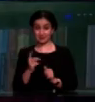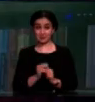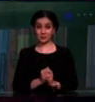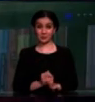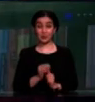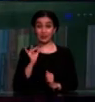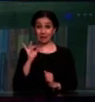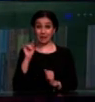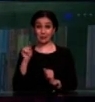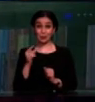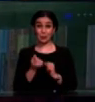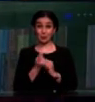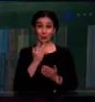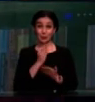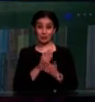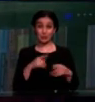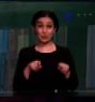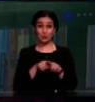И отсюда получается, что ответ